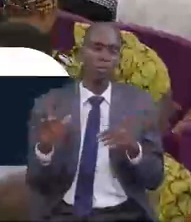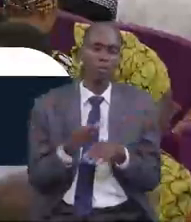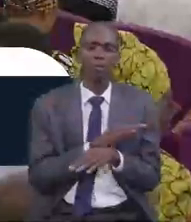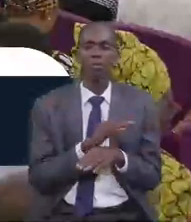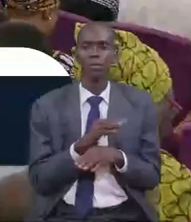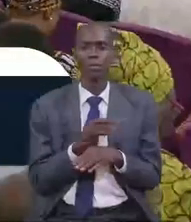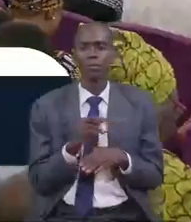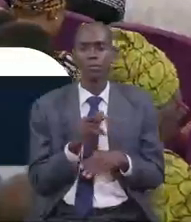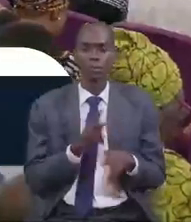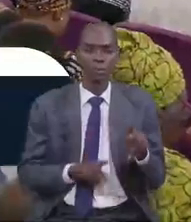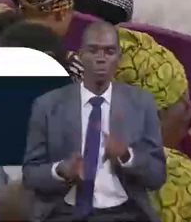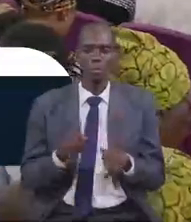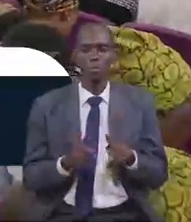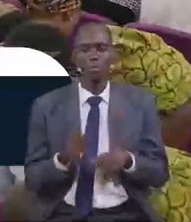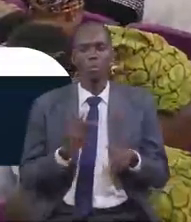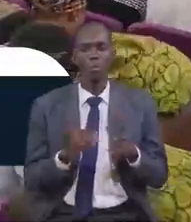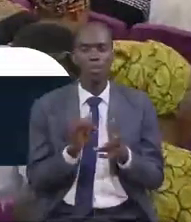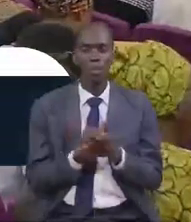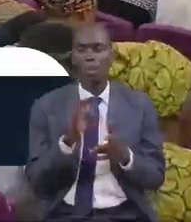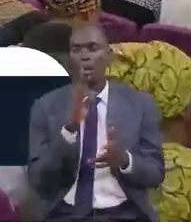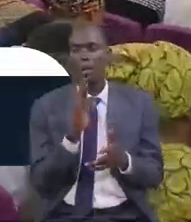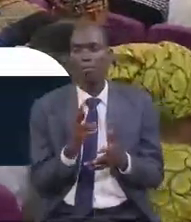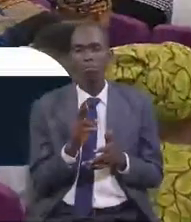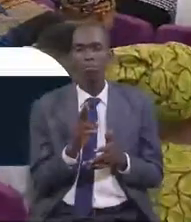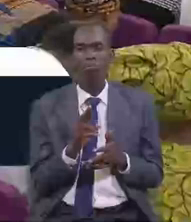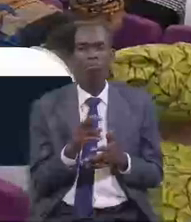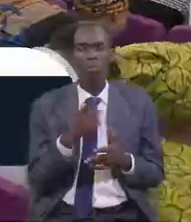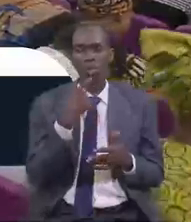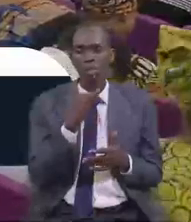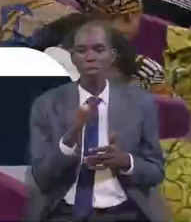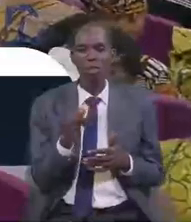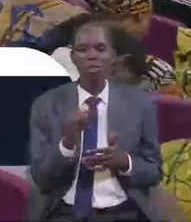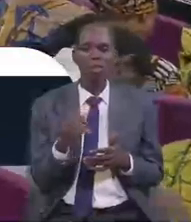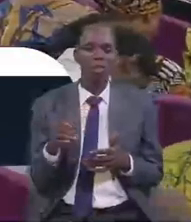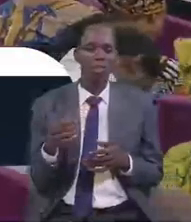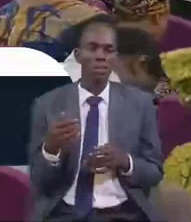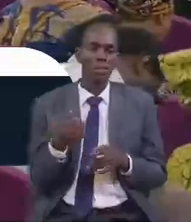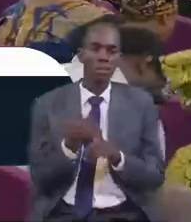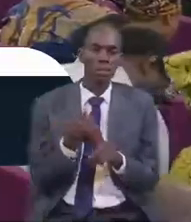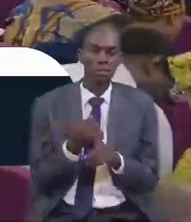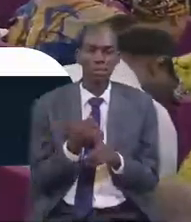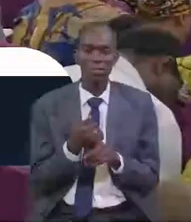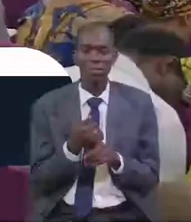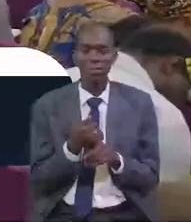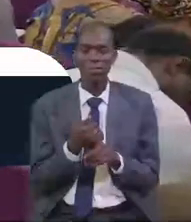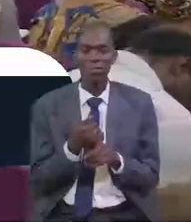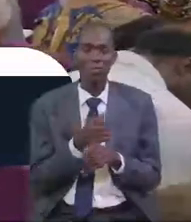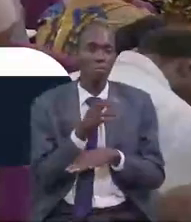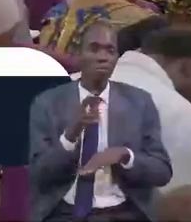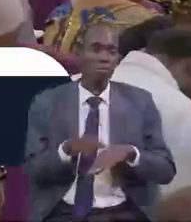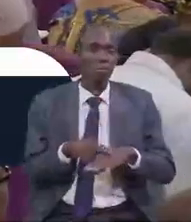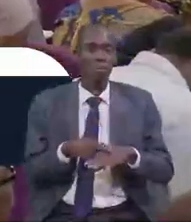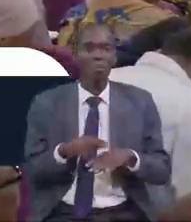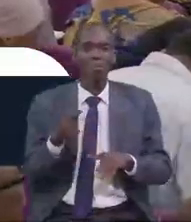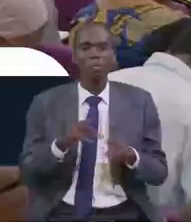service rejeté des indigènes pécheurs. Les gens qui sont indigènes, les